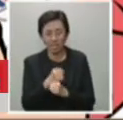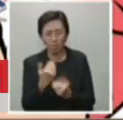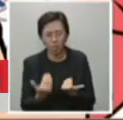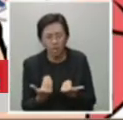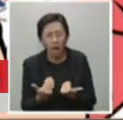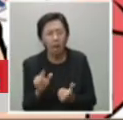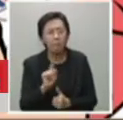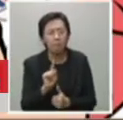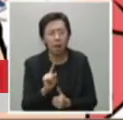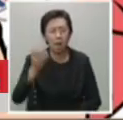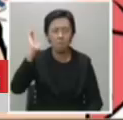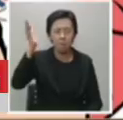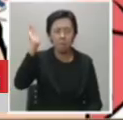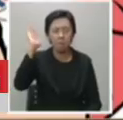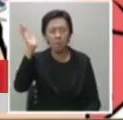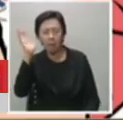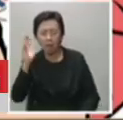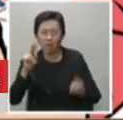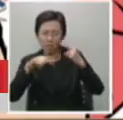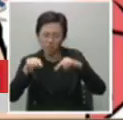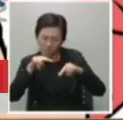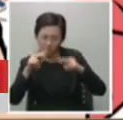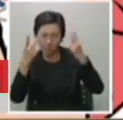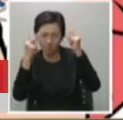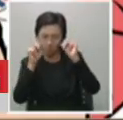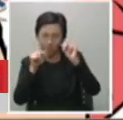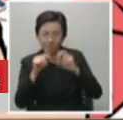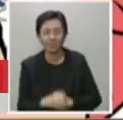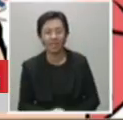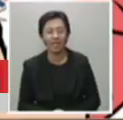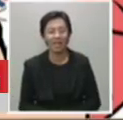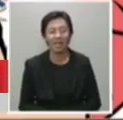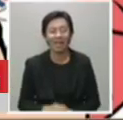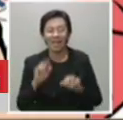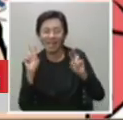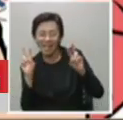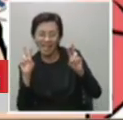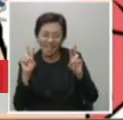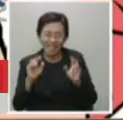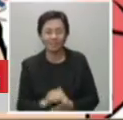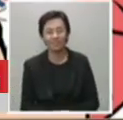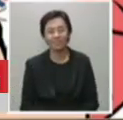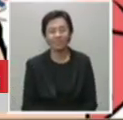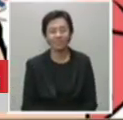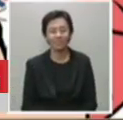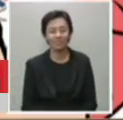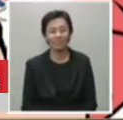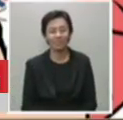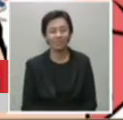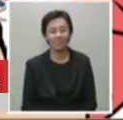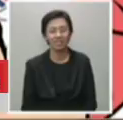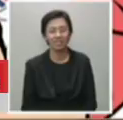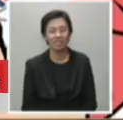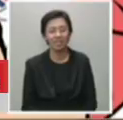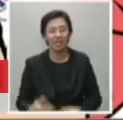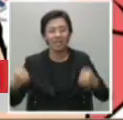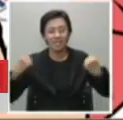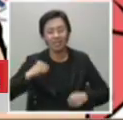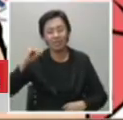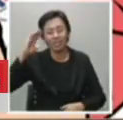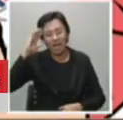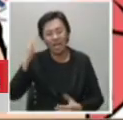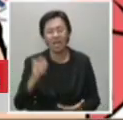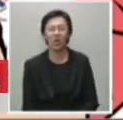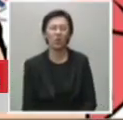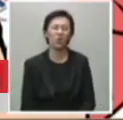ไรขึ้นเนี่ยที่อภิปรายไม่ไว้วางใจนะน้องเกี่ยวก้อยเอ็ดเอ็กใส่ชุดทหารเต็มโอ้โห